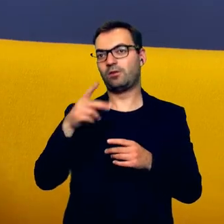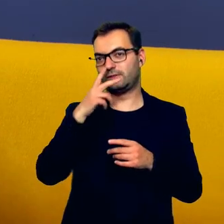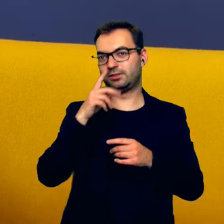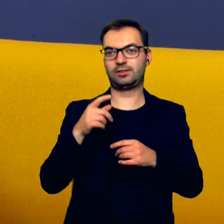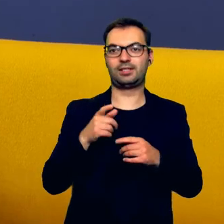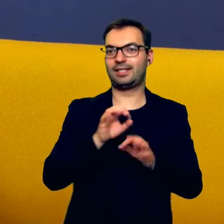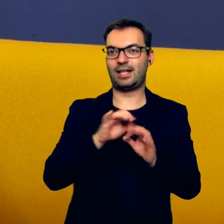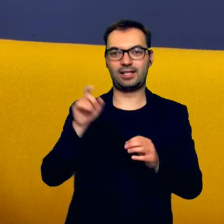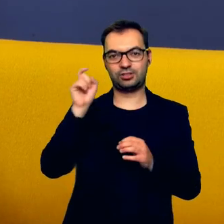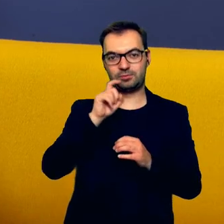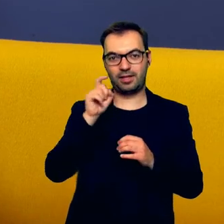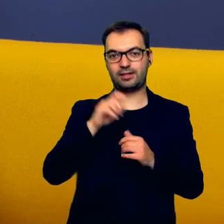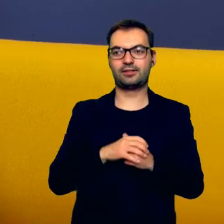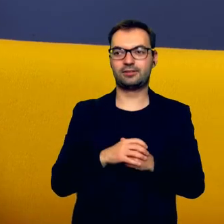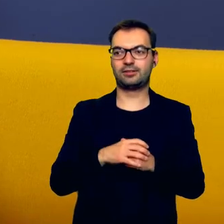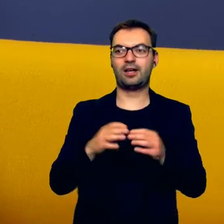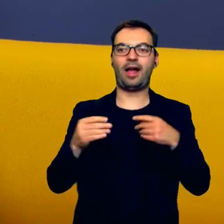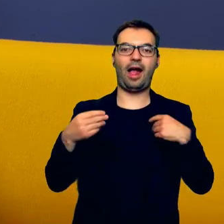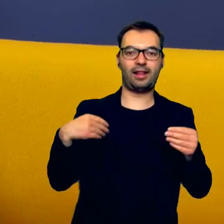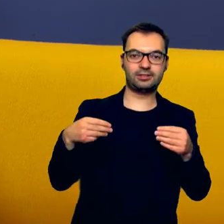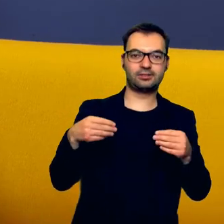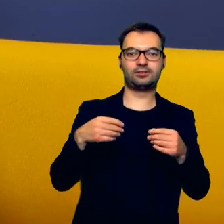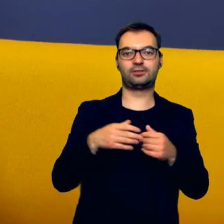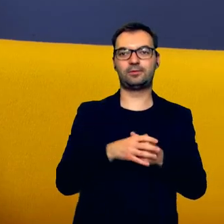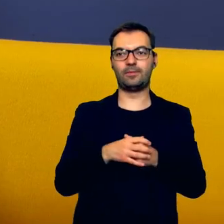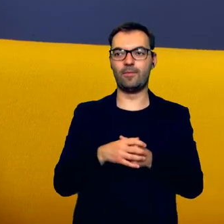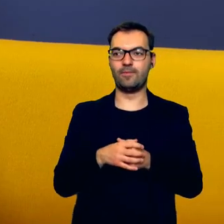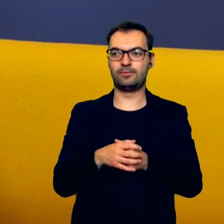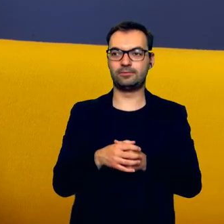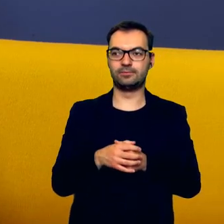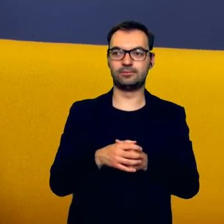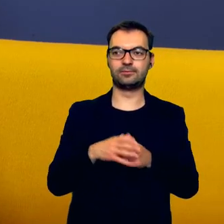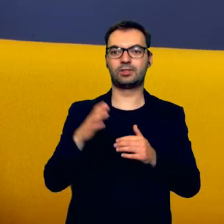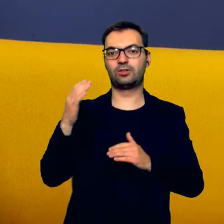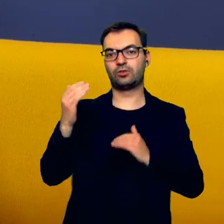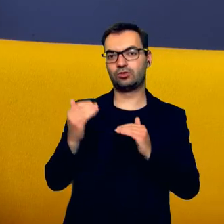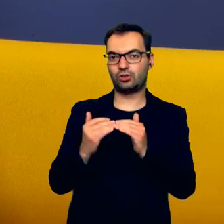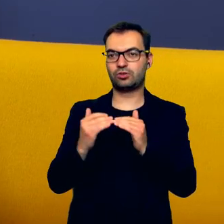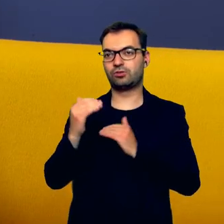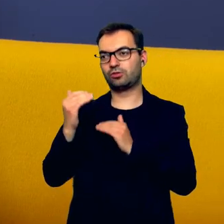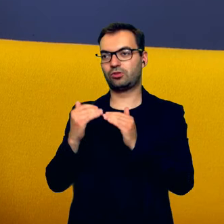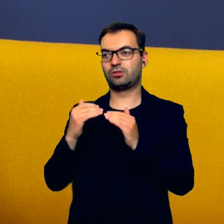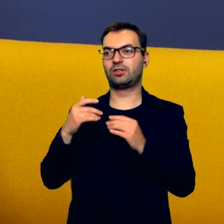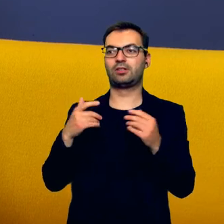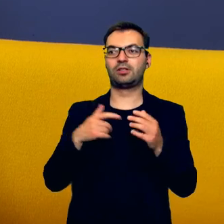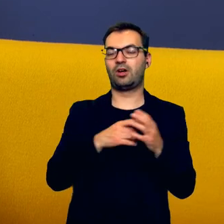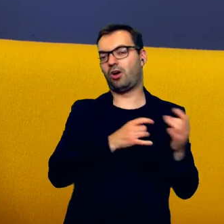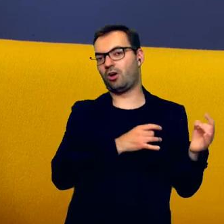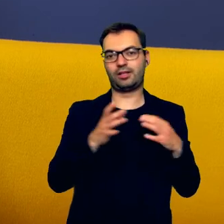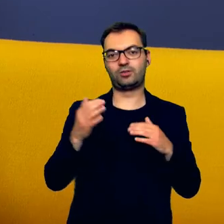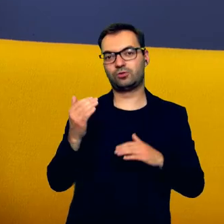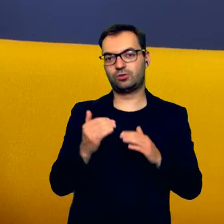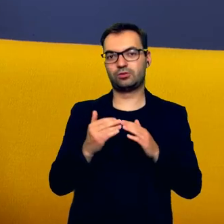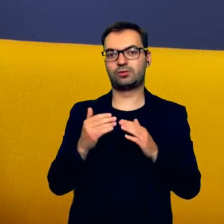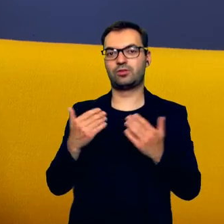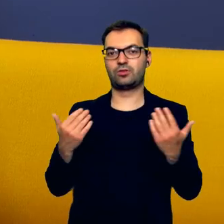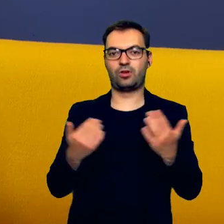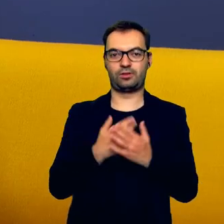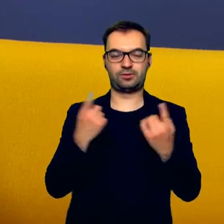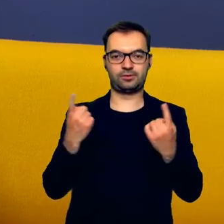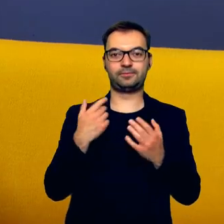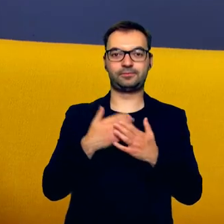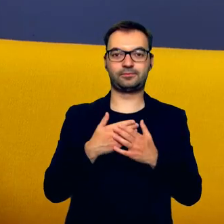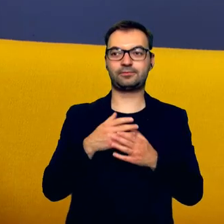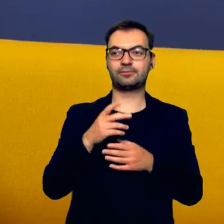takim idealnym szpiegu, czyli elastyczność w działaniu, dostosowywanie się momentalne do nowych okoliczności.